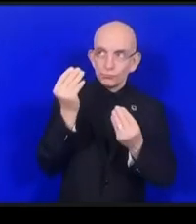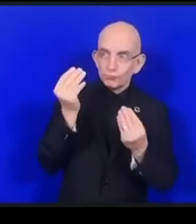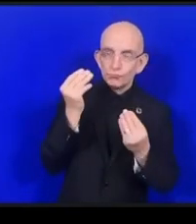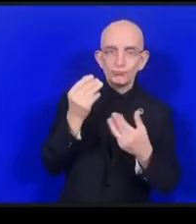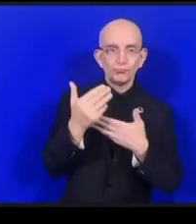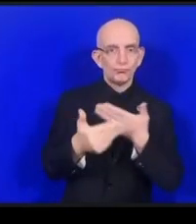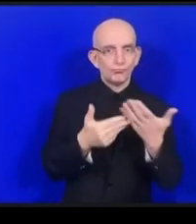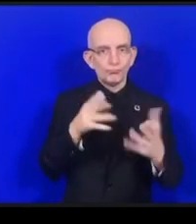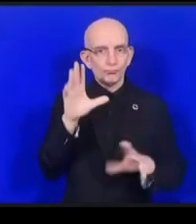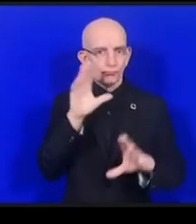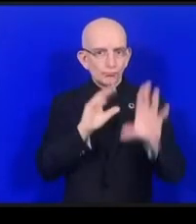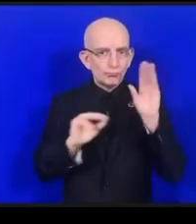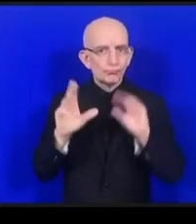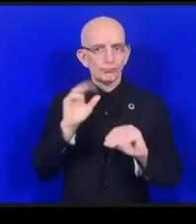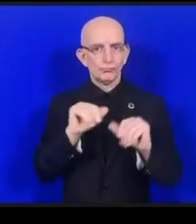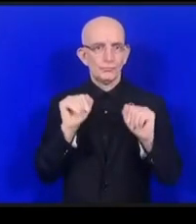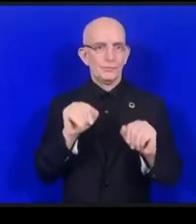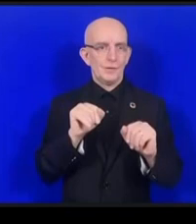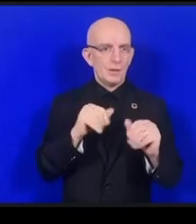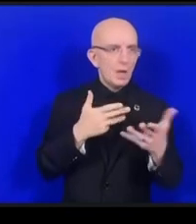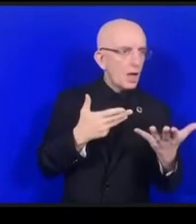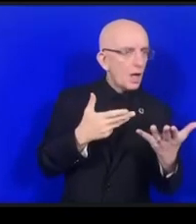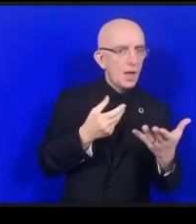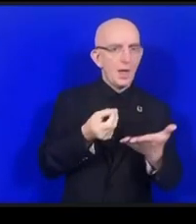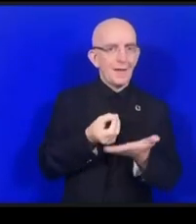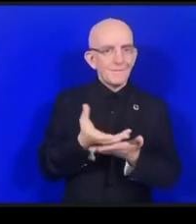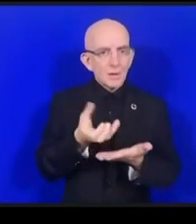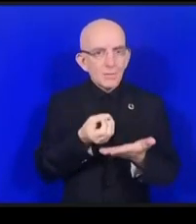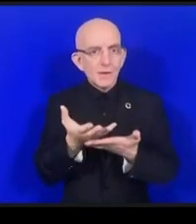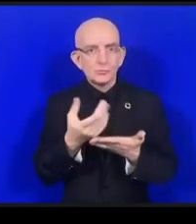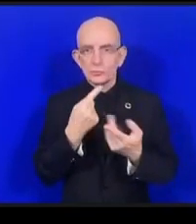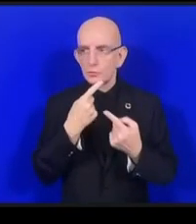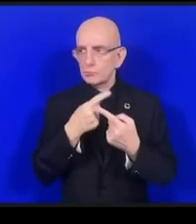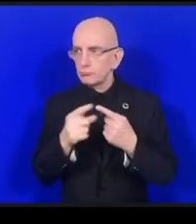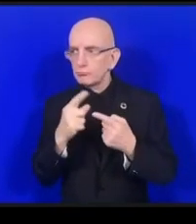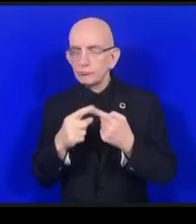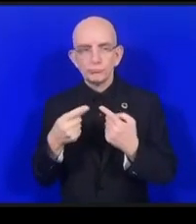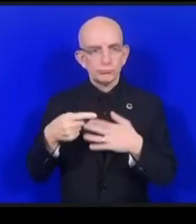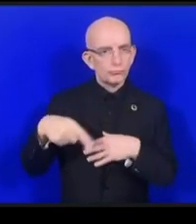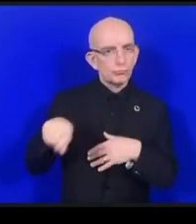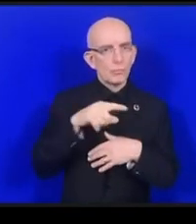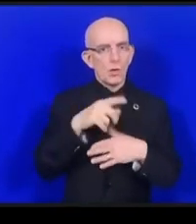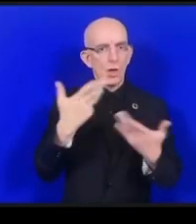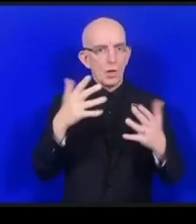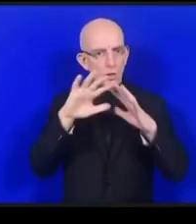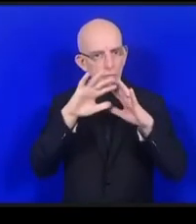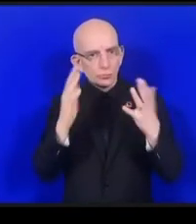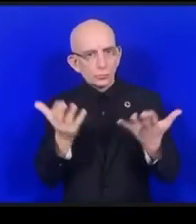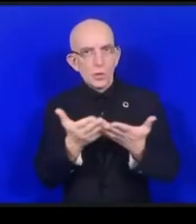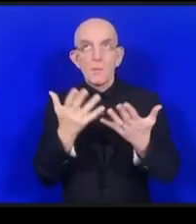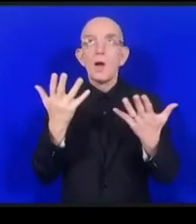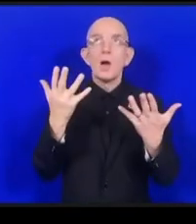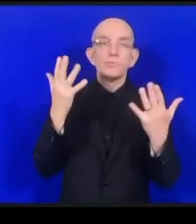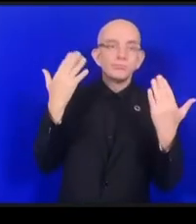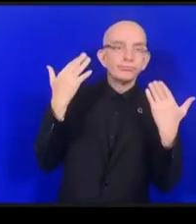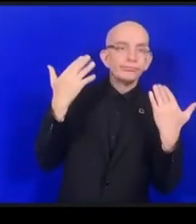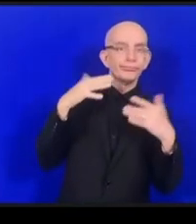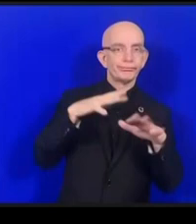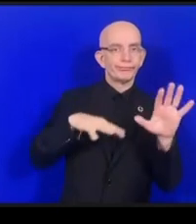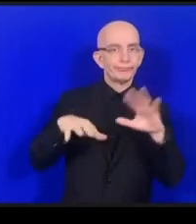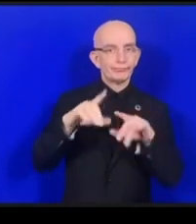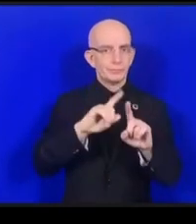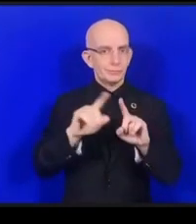информации о таких вещах которые нас волнуют В глобальном масштабе